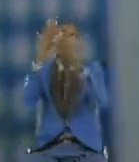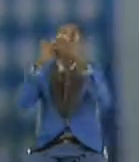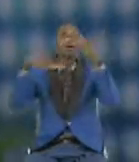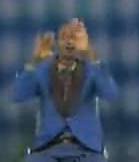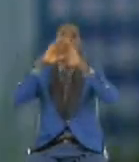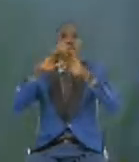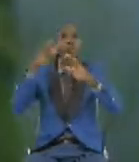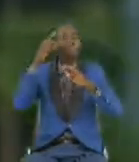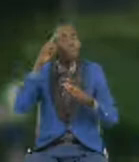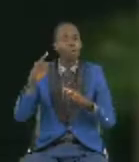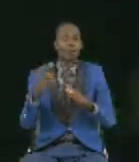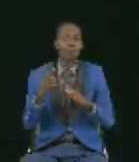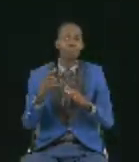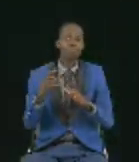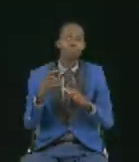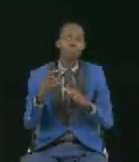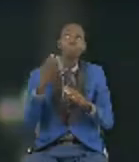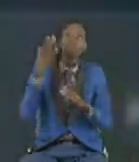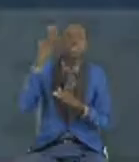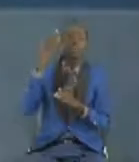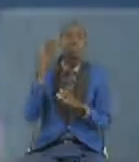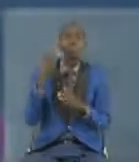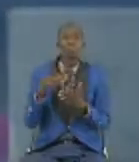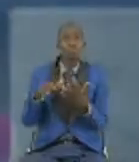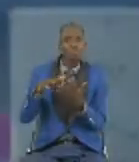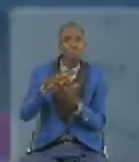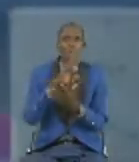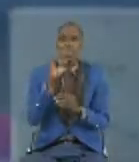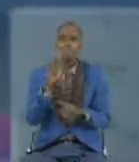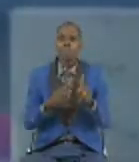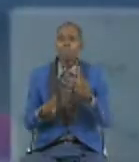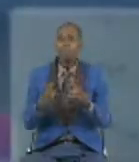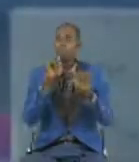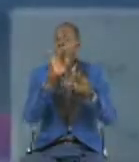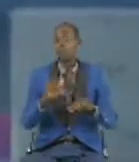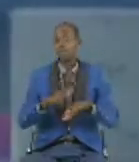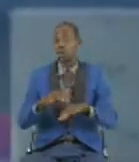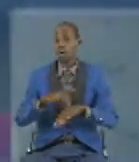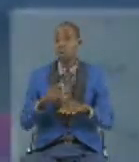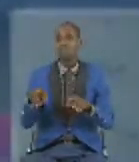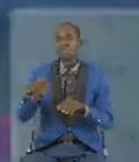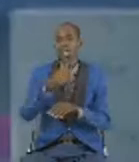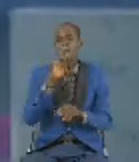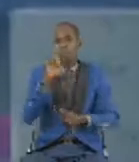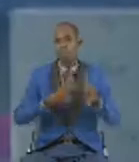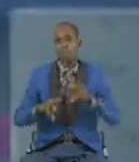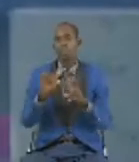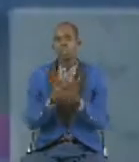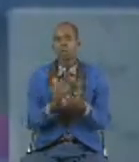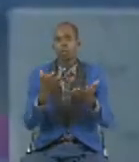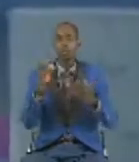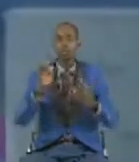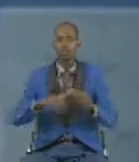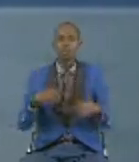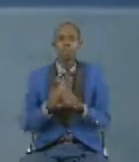gens pour les bénitions sur la terre. Ce sont ceux-là qui veulent emprisonner. Ce sont ces gens-là qu'ils veulent